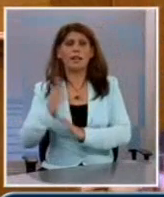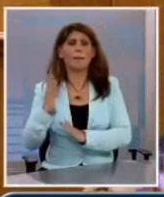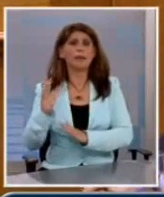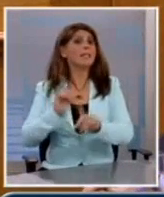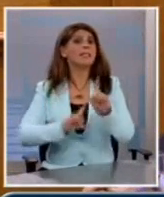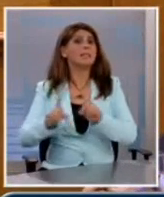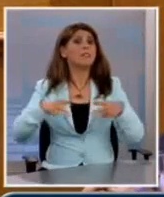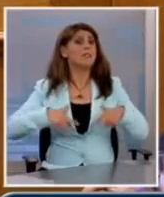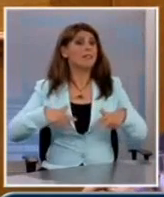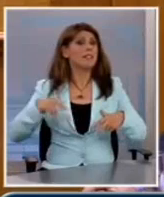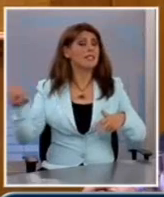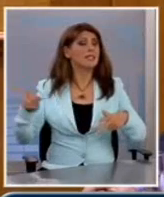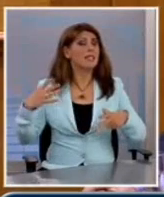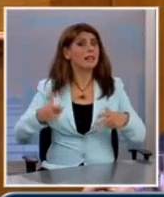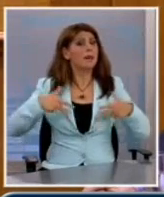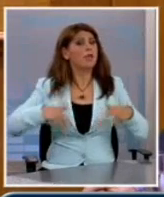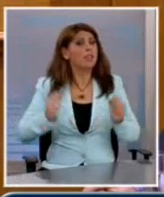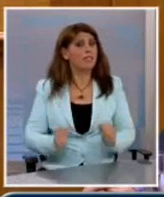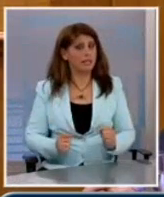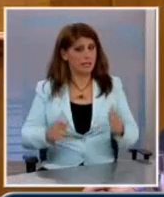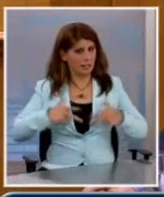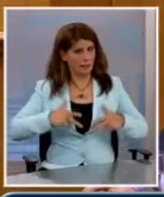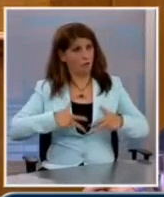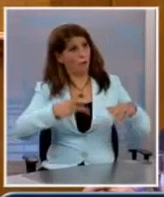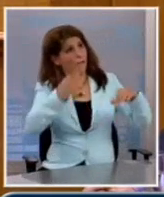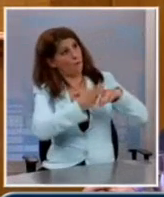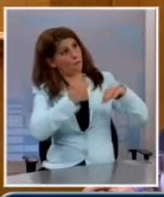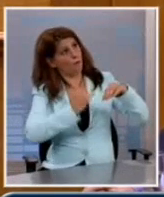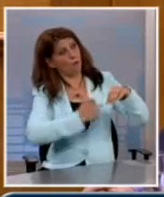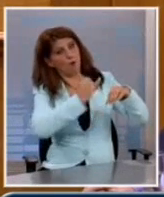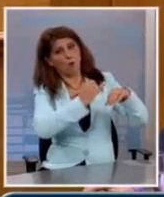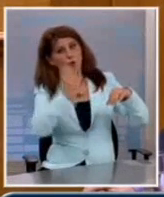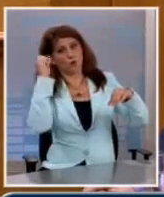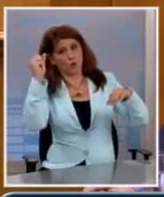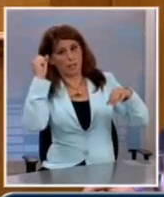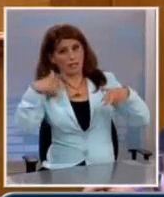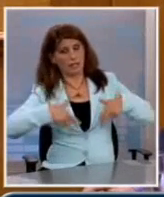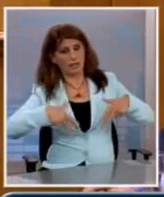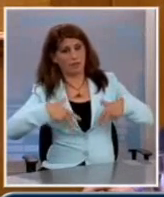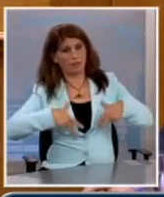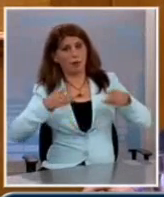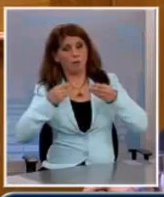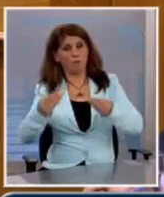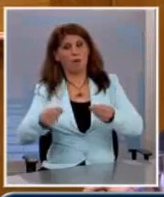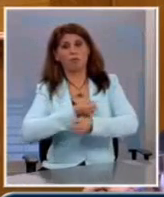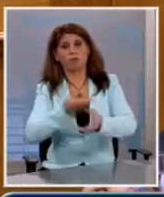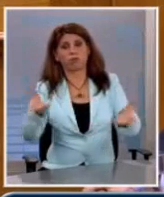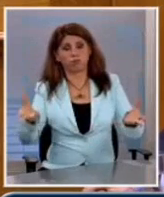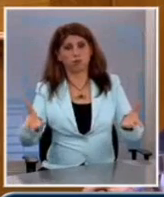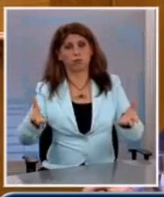ήσασταν υπουργοί, σε κυβερνήσεις του βουνού, σοσιαλιστικές κυβερνήσεις, που έδιναν παροχές στον ελληνικό λαό.